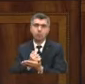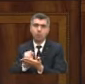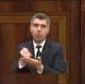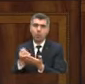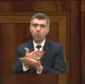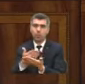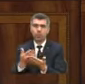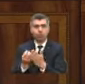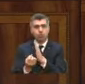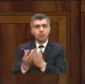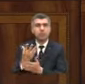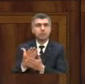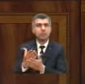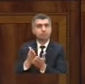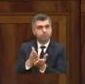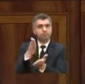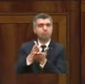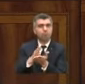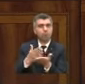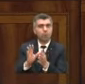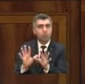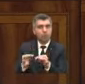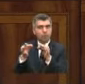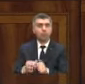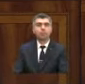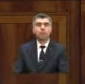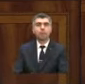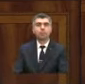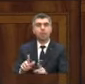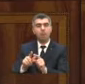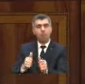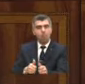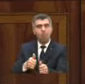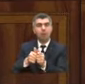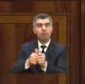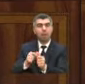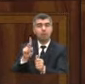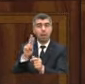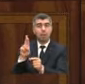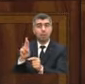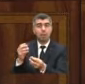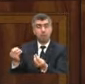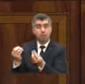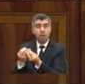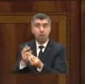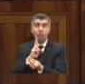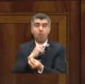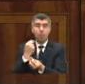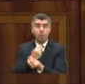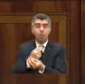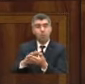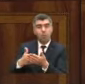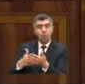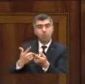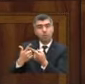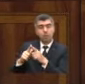كرامه المواطنين ولا تقدم حلولا هيكليه وناجعه. فمواكبه الورش الملكي لا يمكن ان يتم الا من خلال الحكومه، لا يكترث البعض من